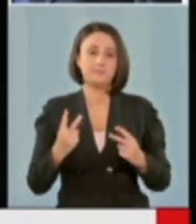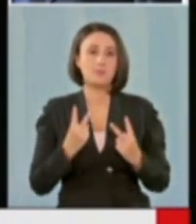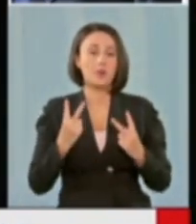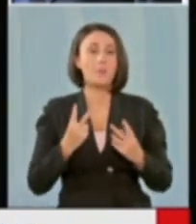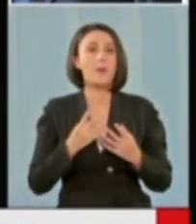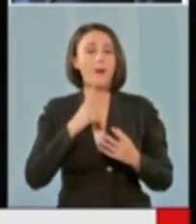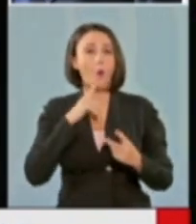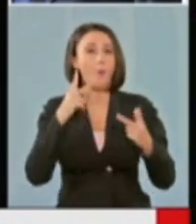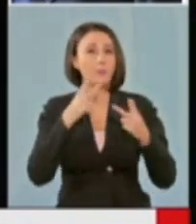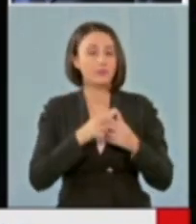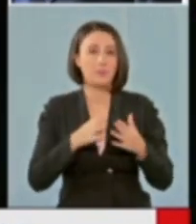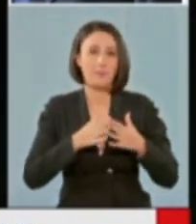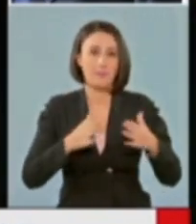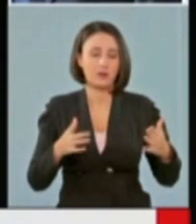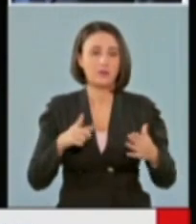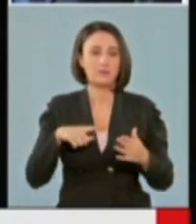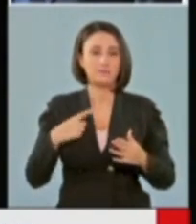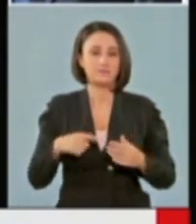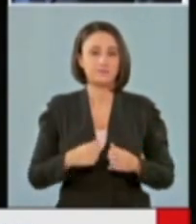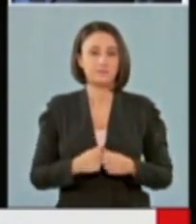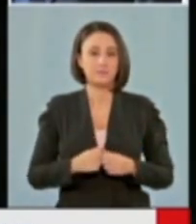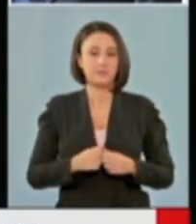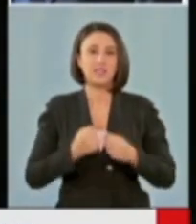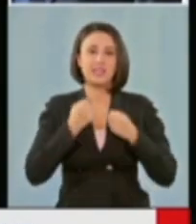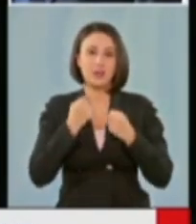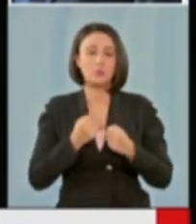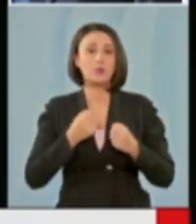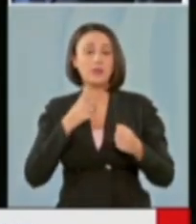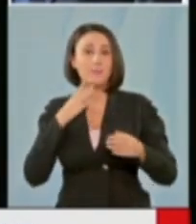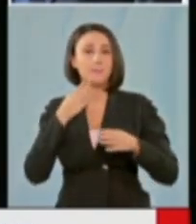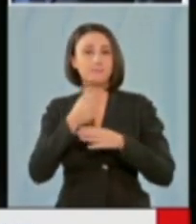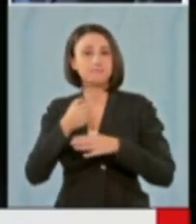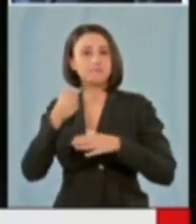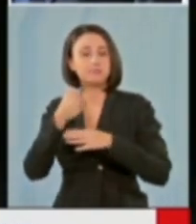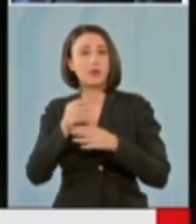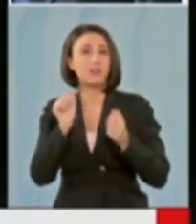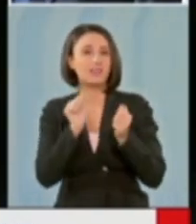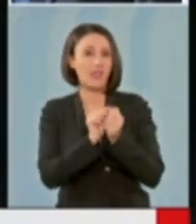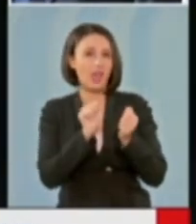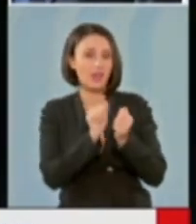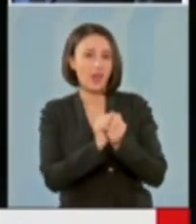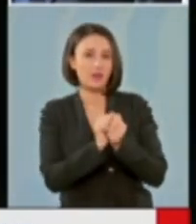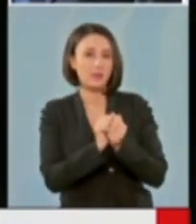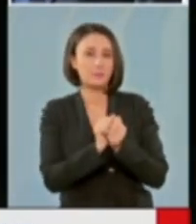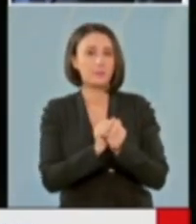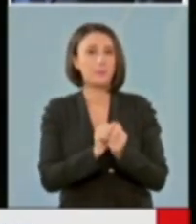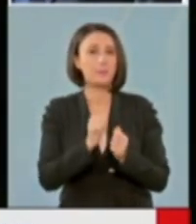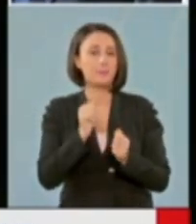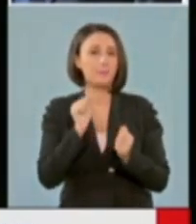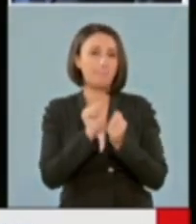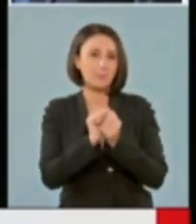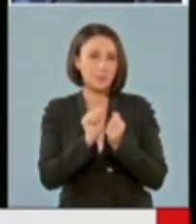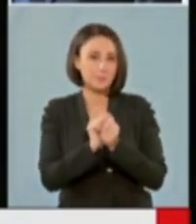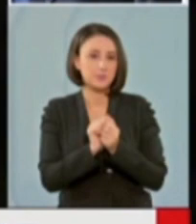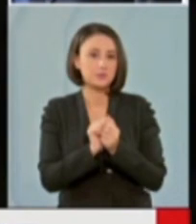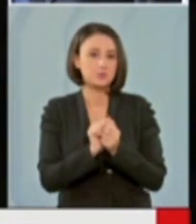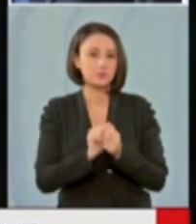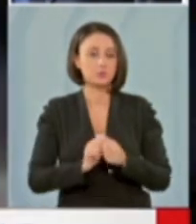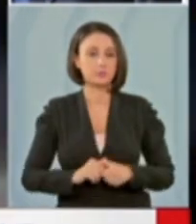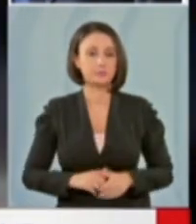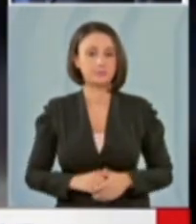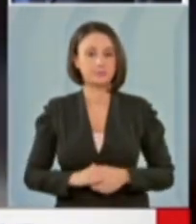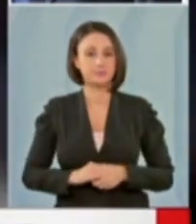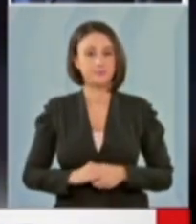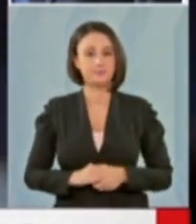cel mai mare obstacol al nostru este greutatea cu care putem înainta pe acel versant, având în vedere terenul